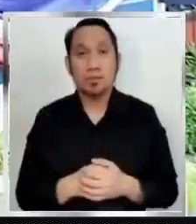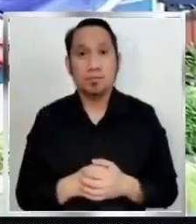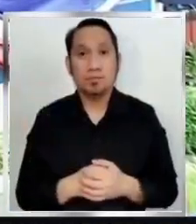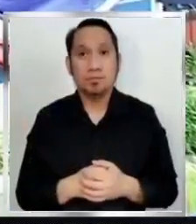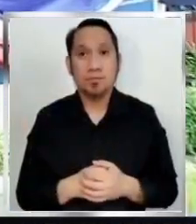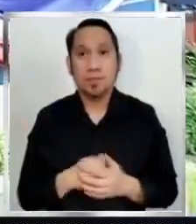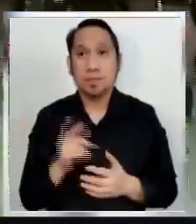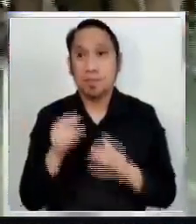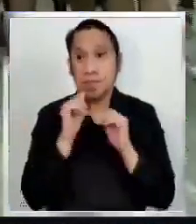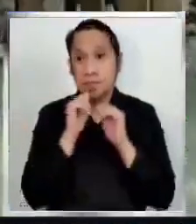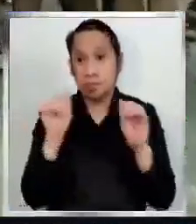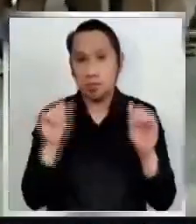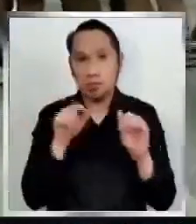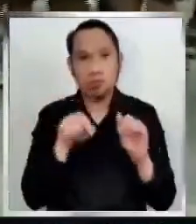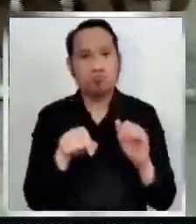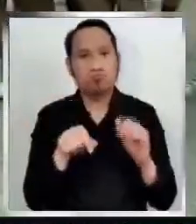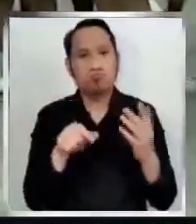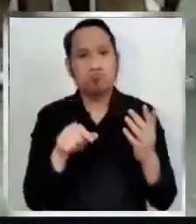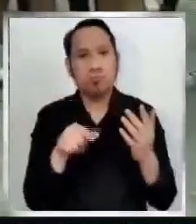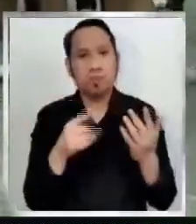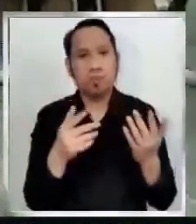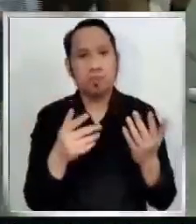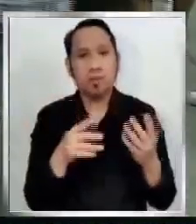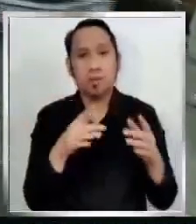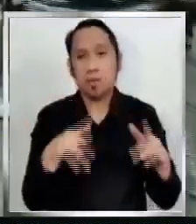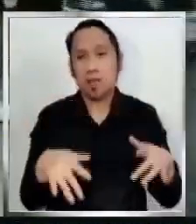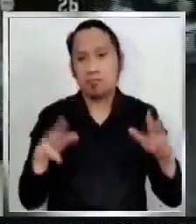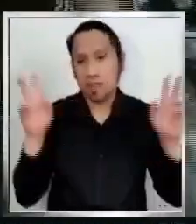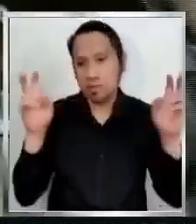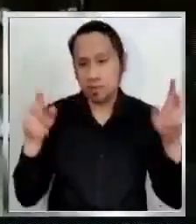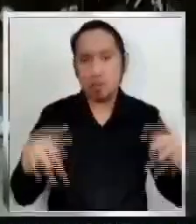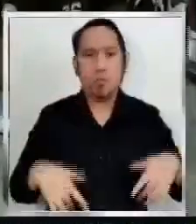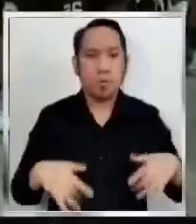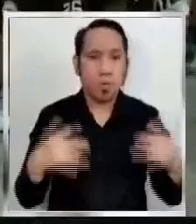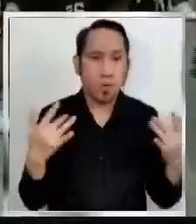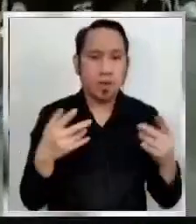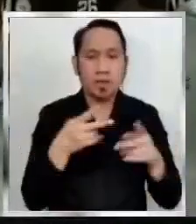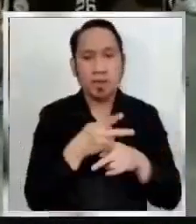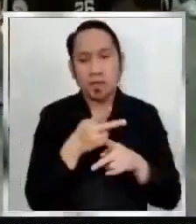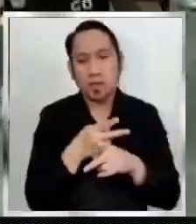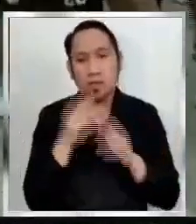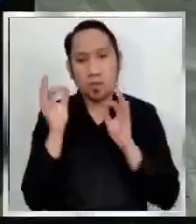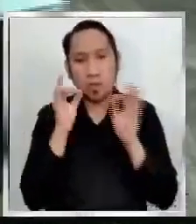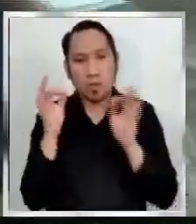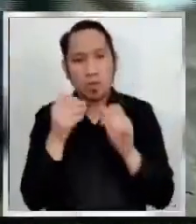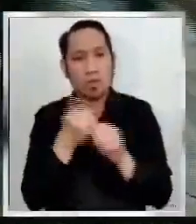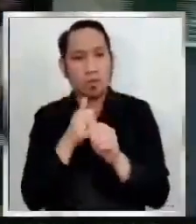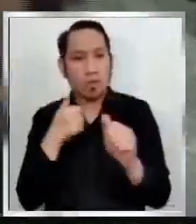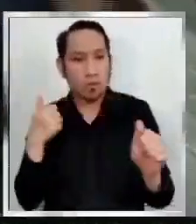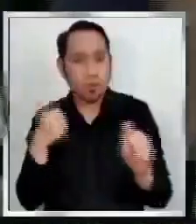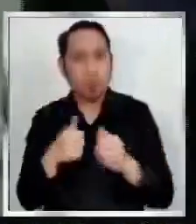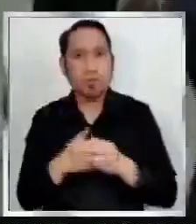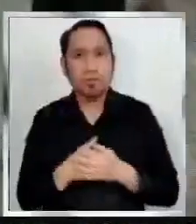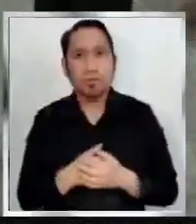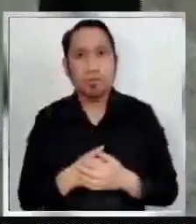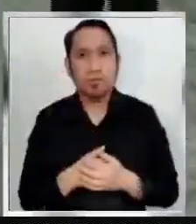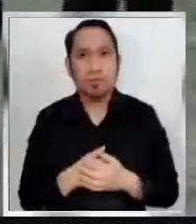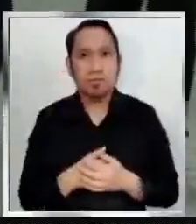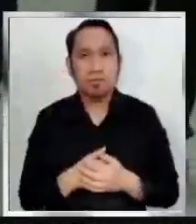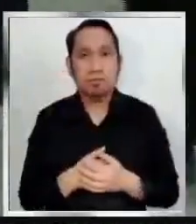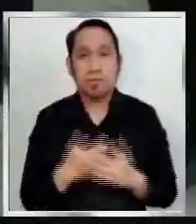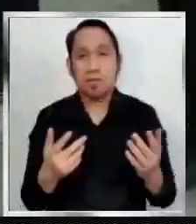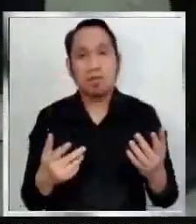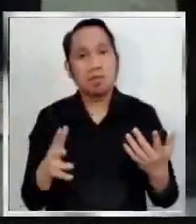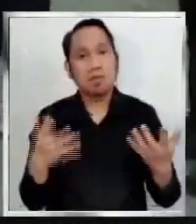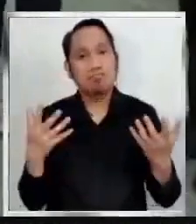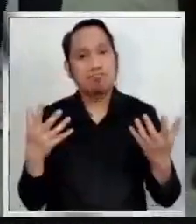sa pagbubukas ng Buhay Ingatan, Drogay Iwasan Sports and Cultural Fest sa Camp Crame. Mabigat na parusa ang naghihintay sa